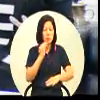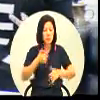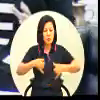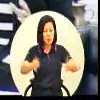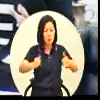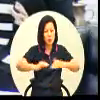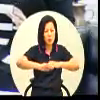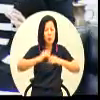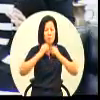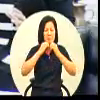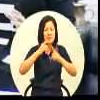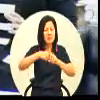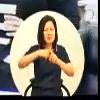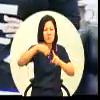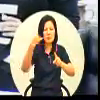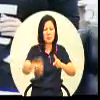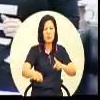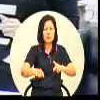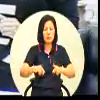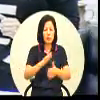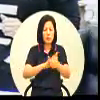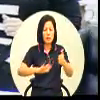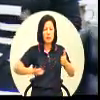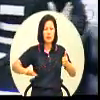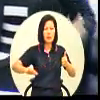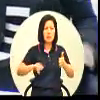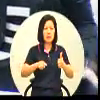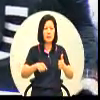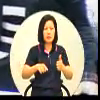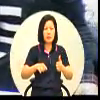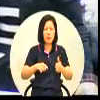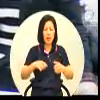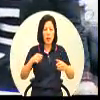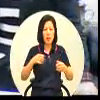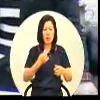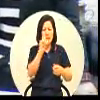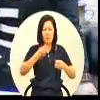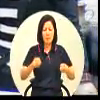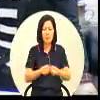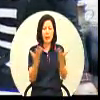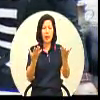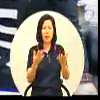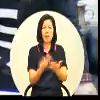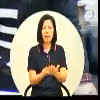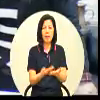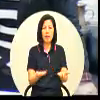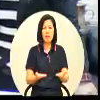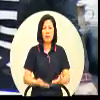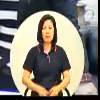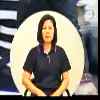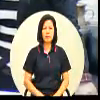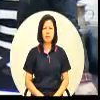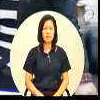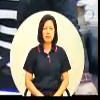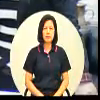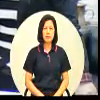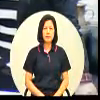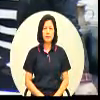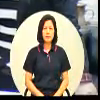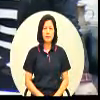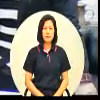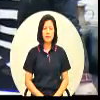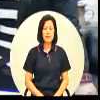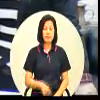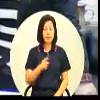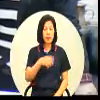佳，造成我们在运送过程当中产生气爆了，局长，这